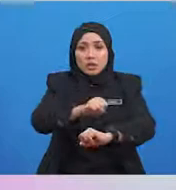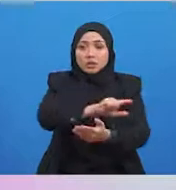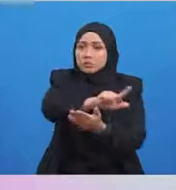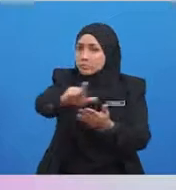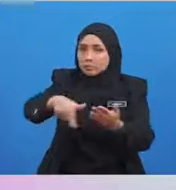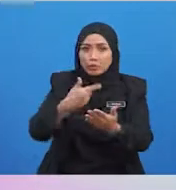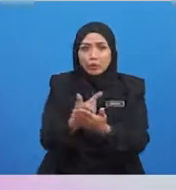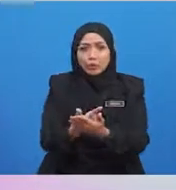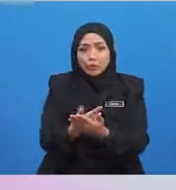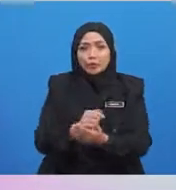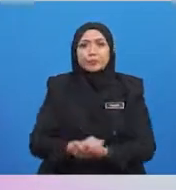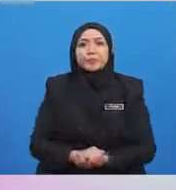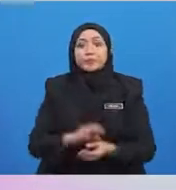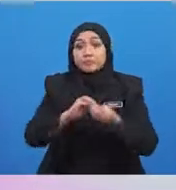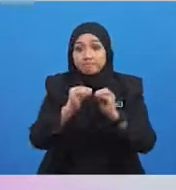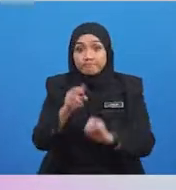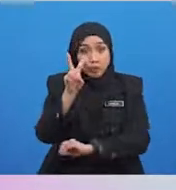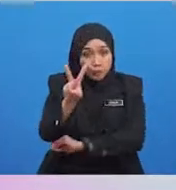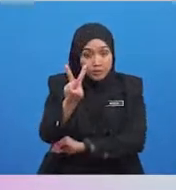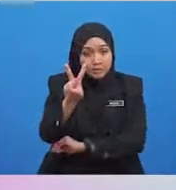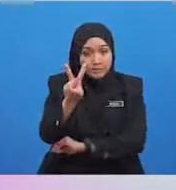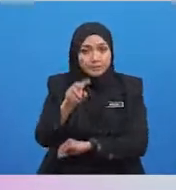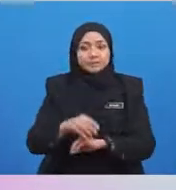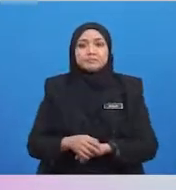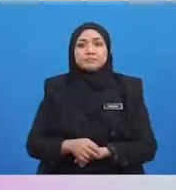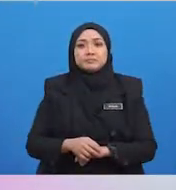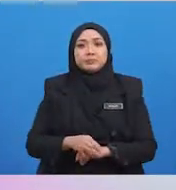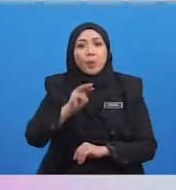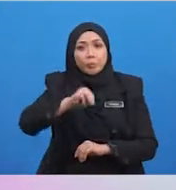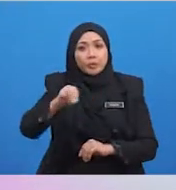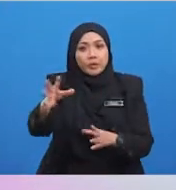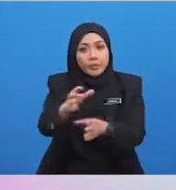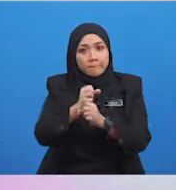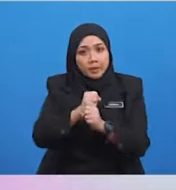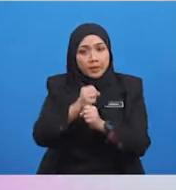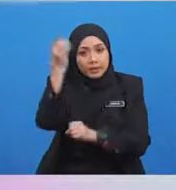menyeluruh. Yang kedua, kamu